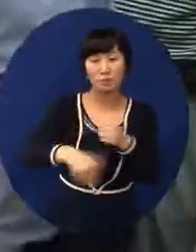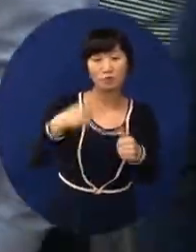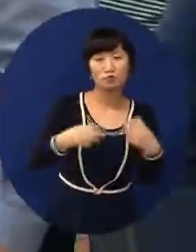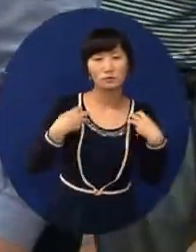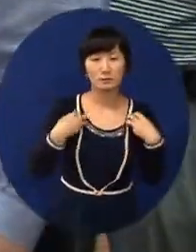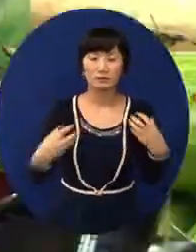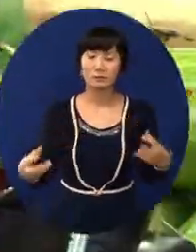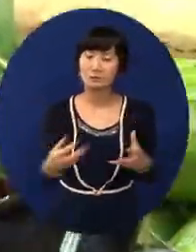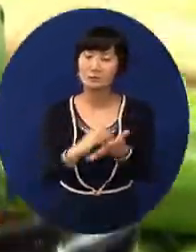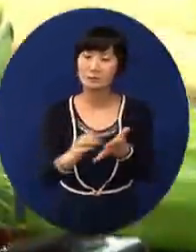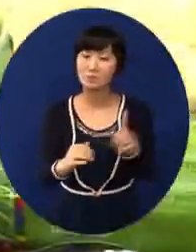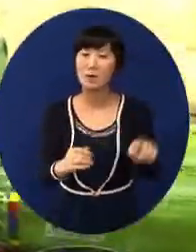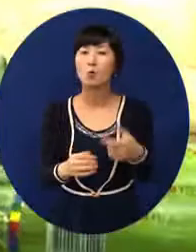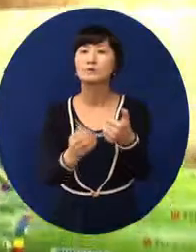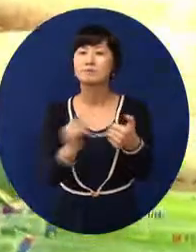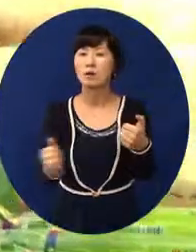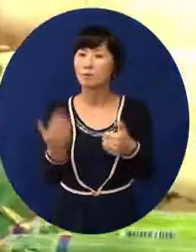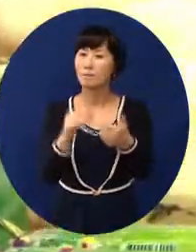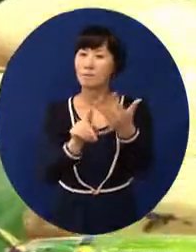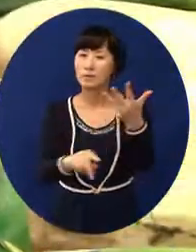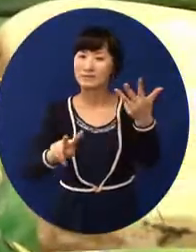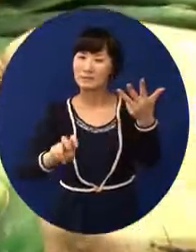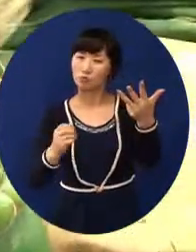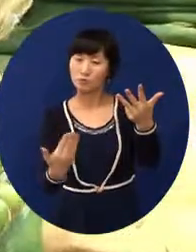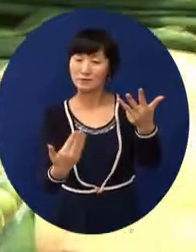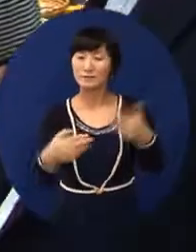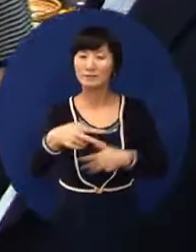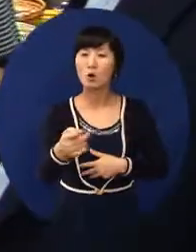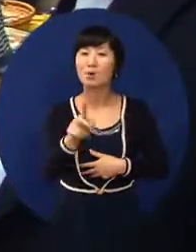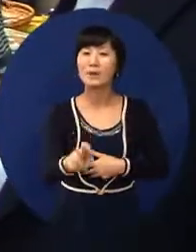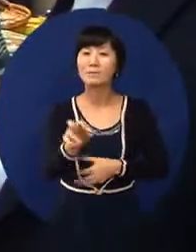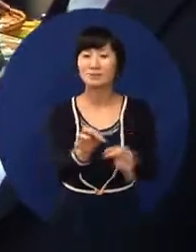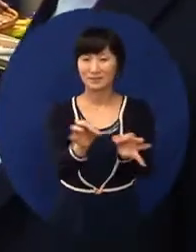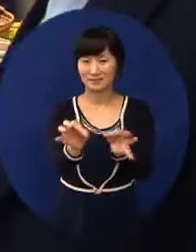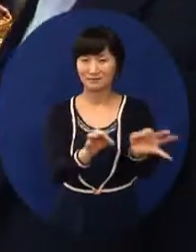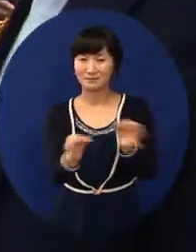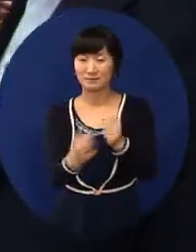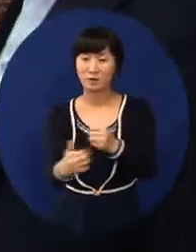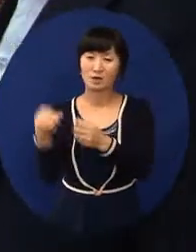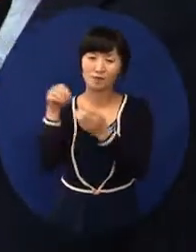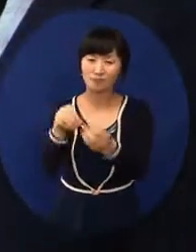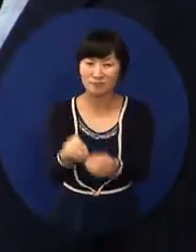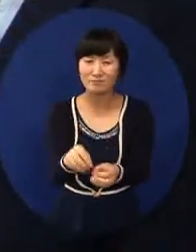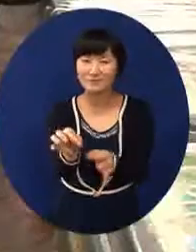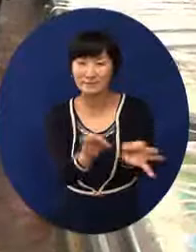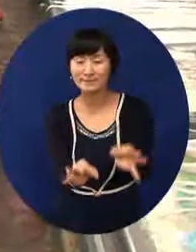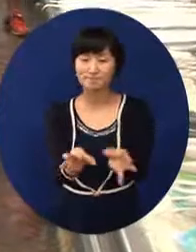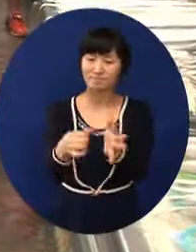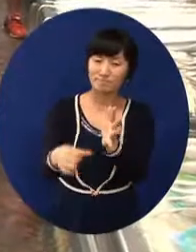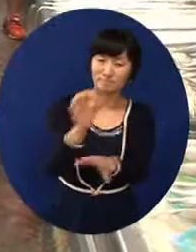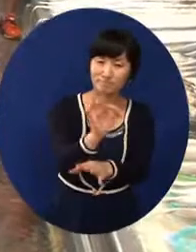대구시 교육청 직원 150여 명은 지난 8월 29일 서남시장에서 추석맞이 전통시장 장보기